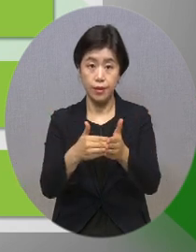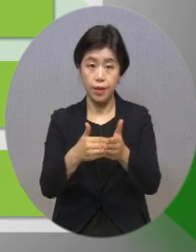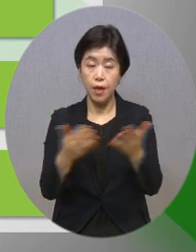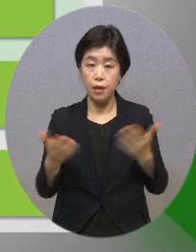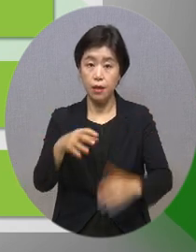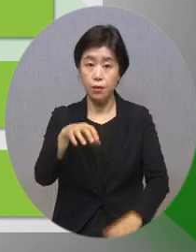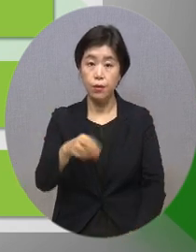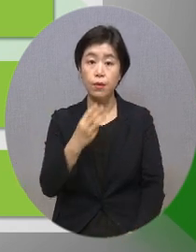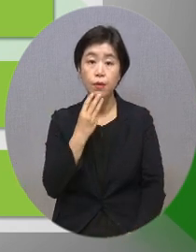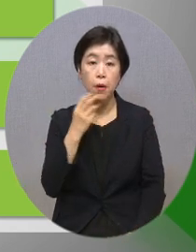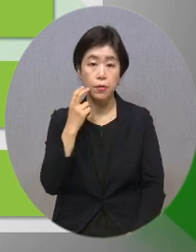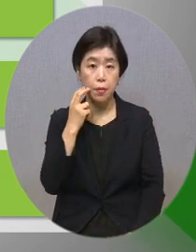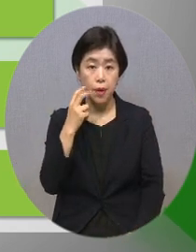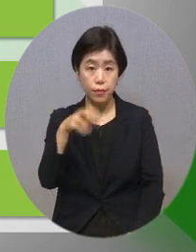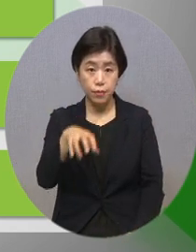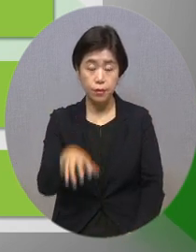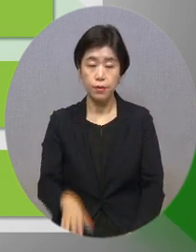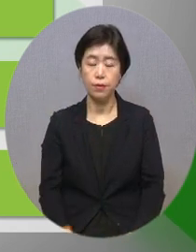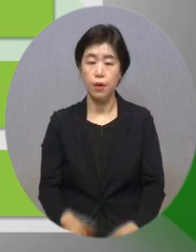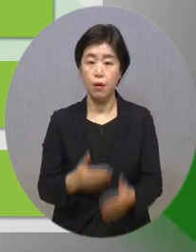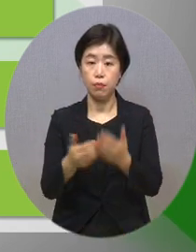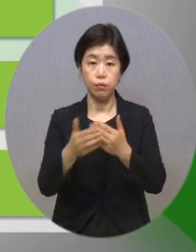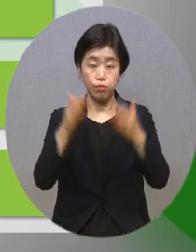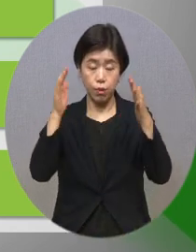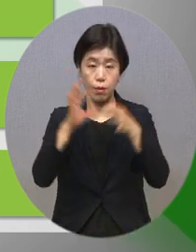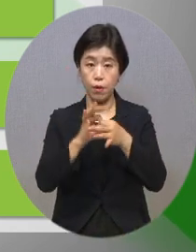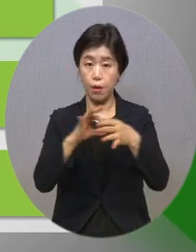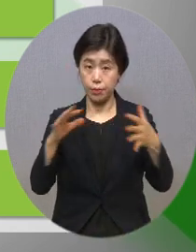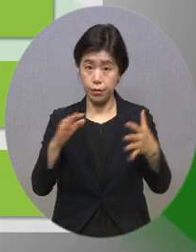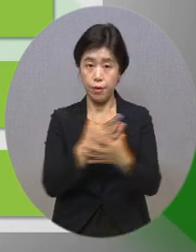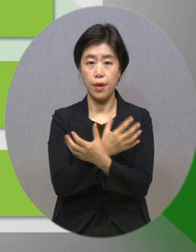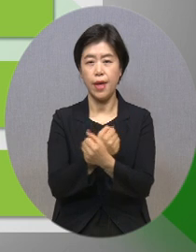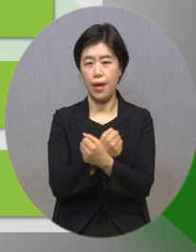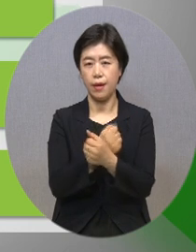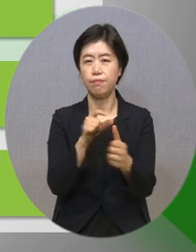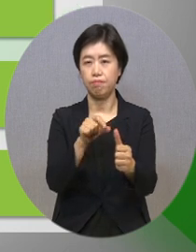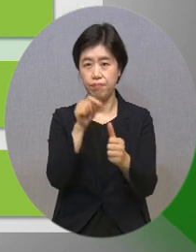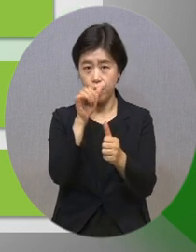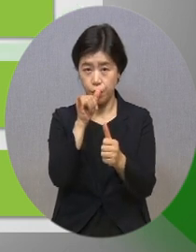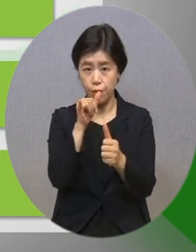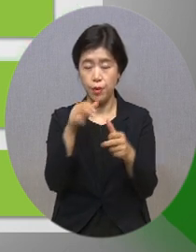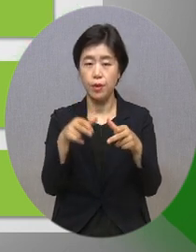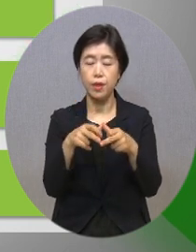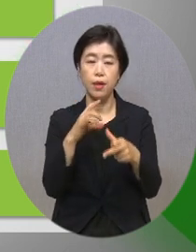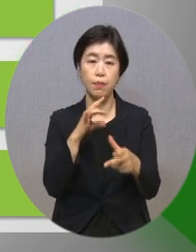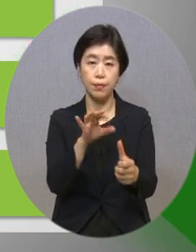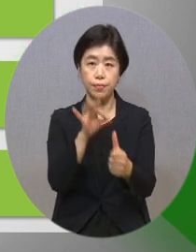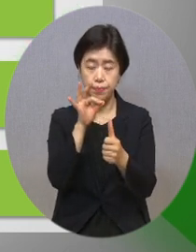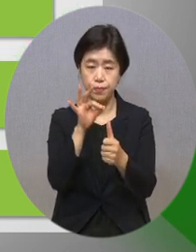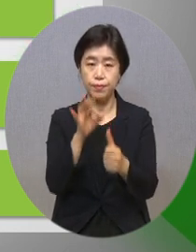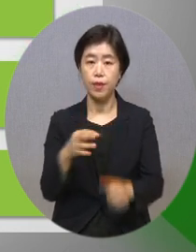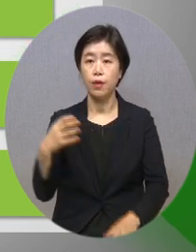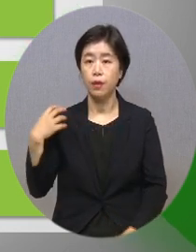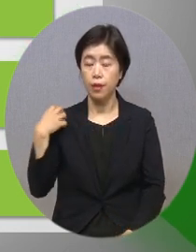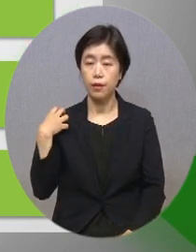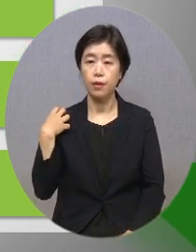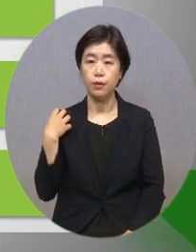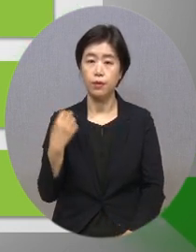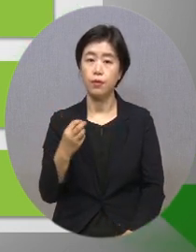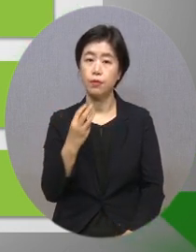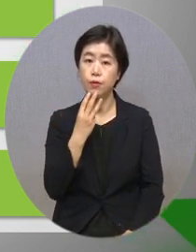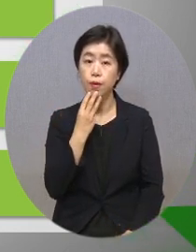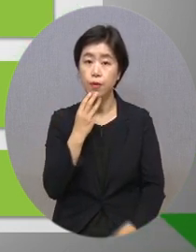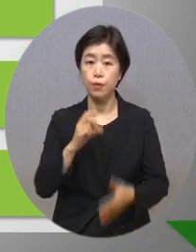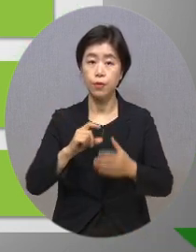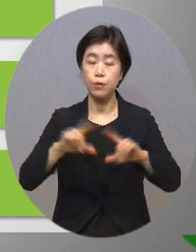서울특별시 송파구입니다. 경력과 학력은 무관하며 계약직을 채용합니다. 장애인만 채용하며 담당지사는